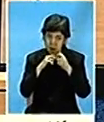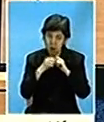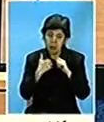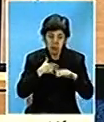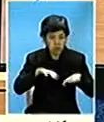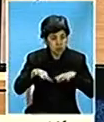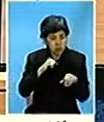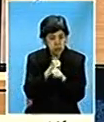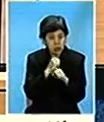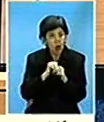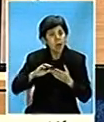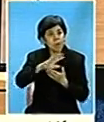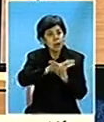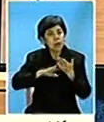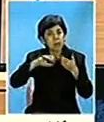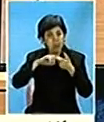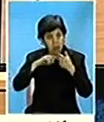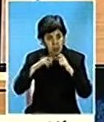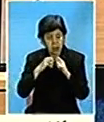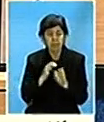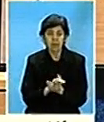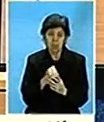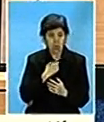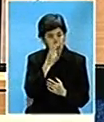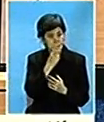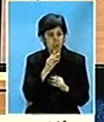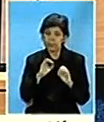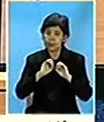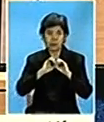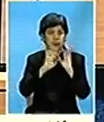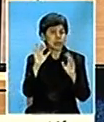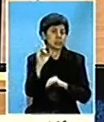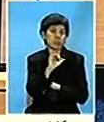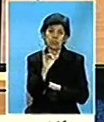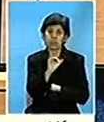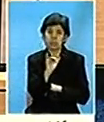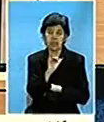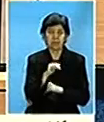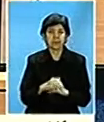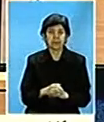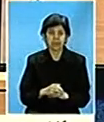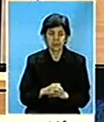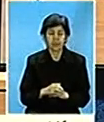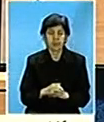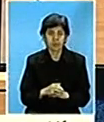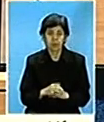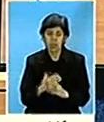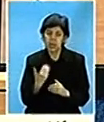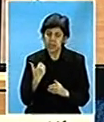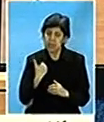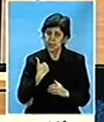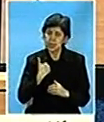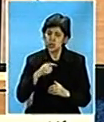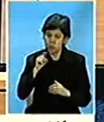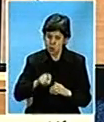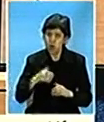ริหารจัดการของประเทศมาโดยตลอดก็ยังคงขาดความชัดเจนในเรื่องนี้เช่นเดียวกันดังนั้นจึงมีความจำเป็น